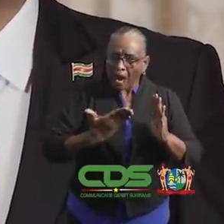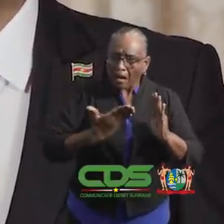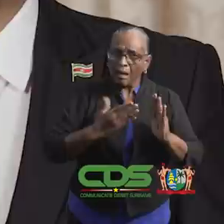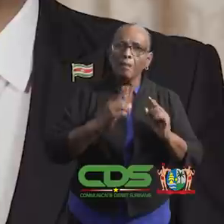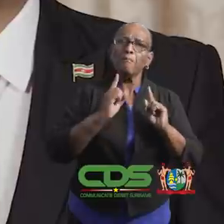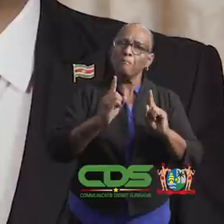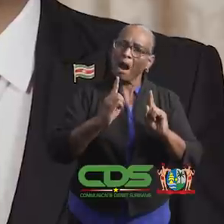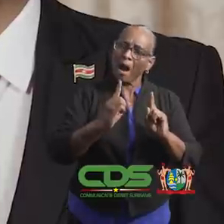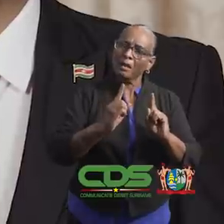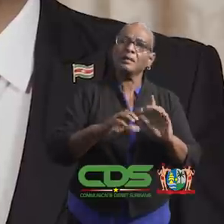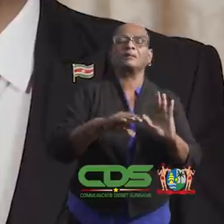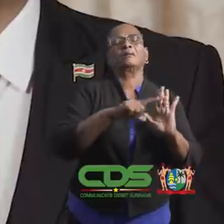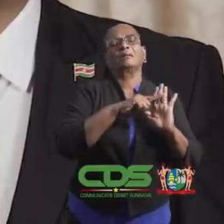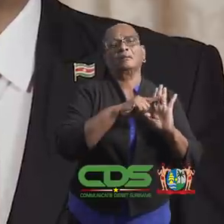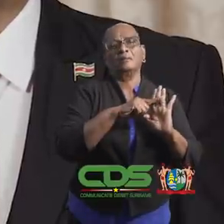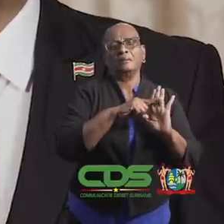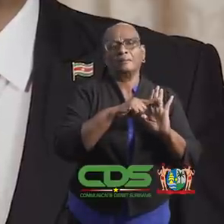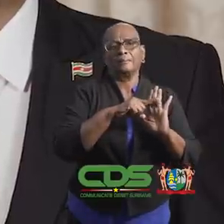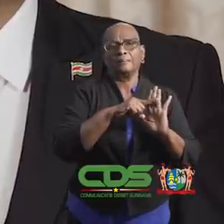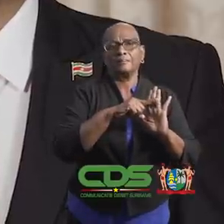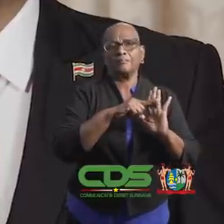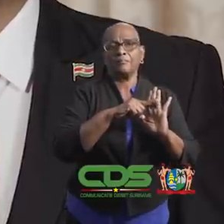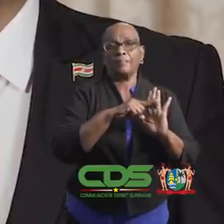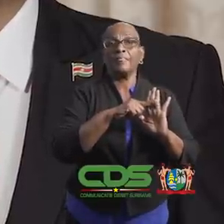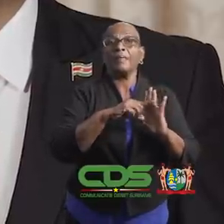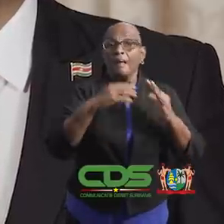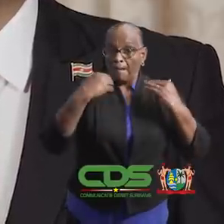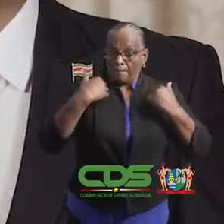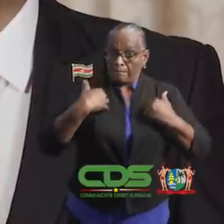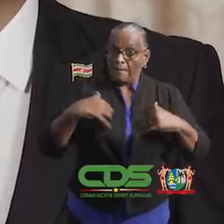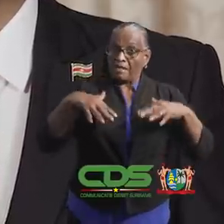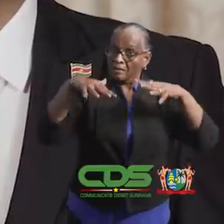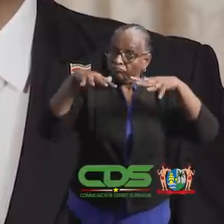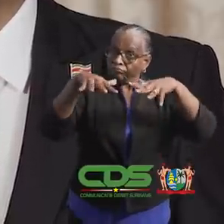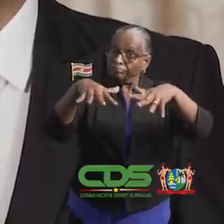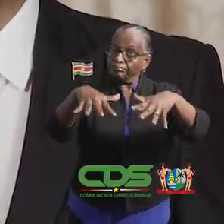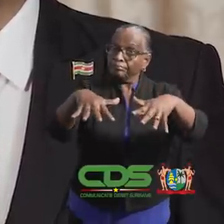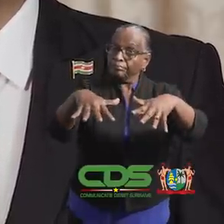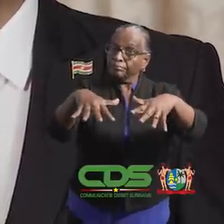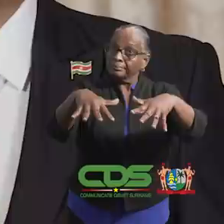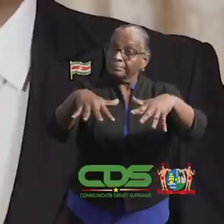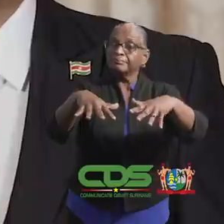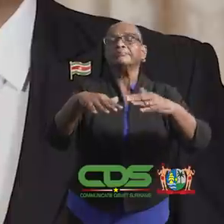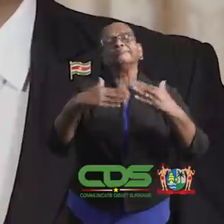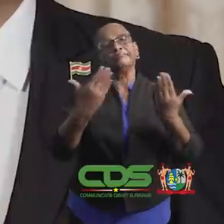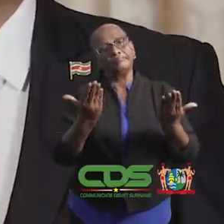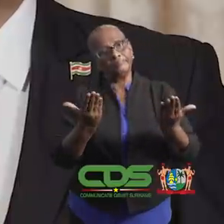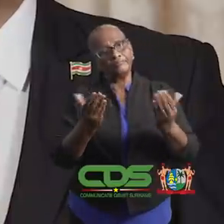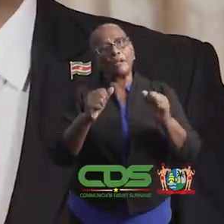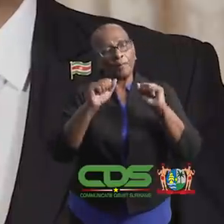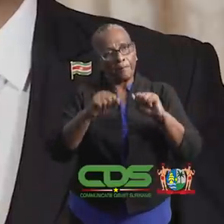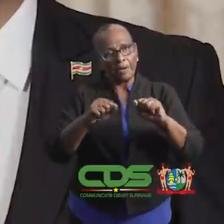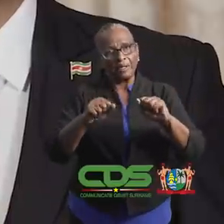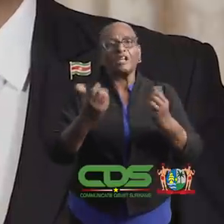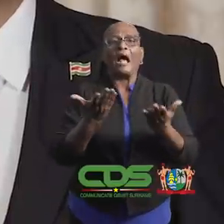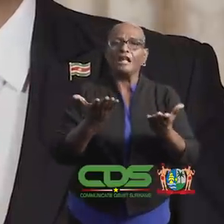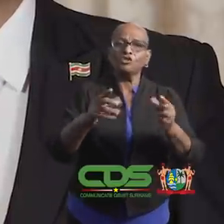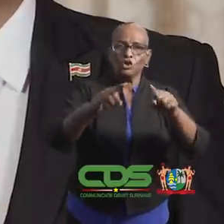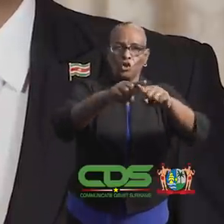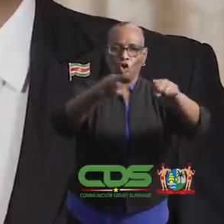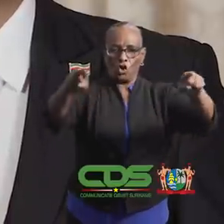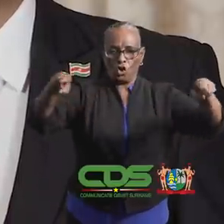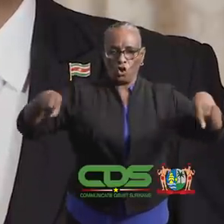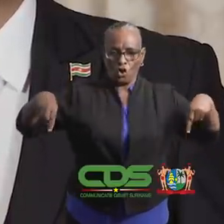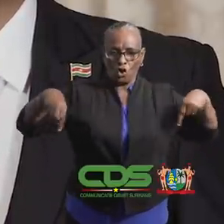inachtneming van de volgende voorwaarden. Het aantal toegestane aanwezige personen wordt bepaald door de beschikbare capaciteit van